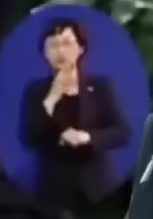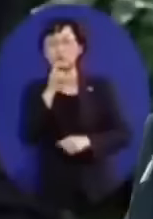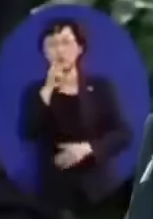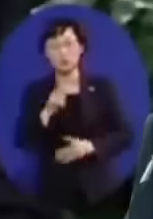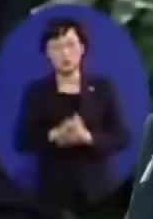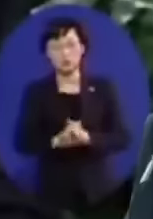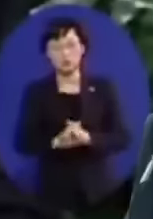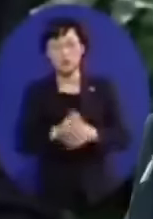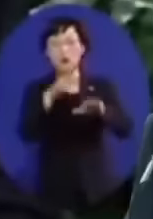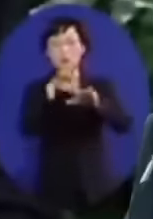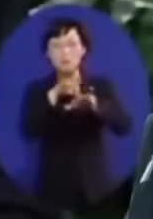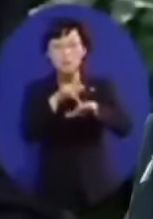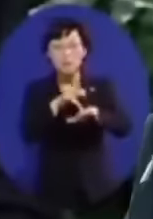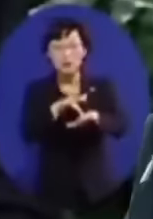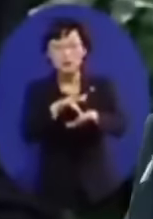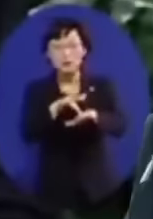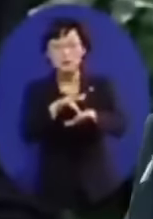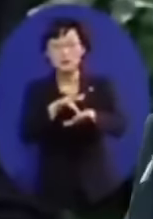그 마귀는